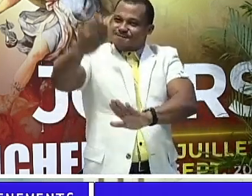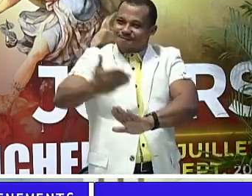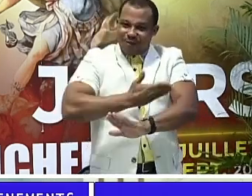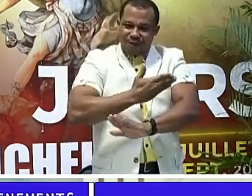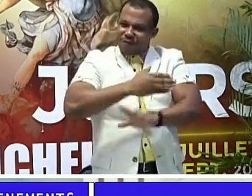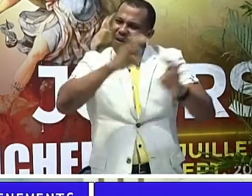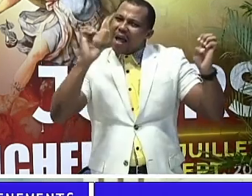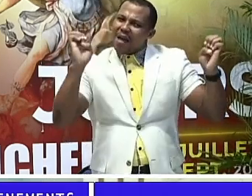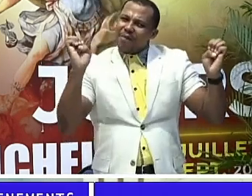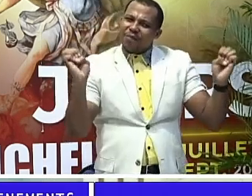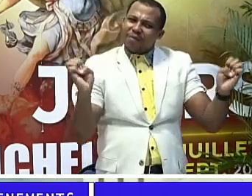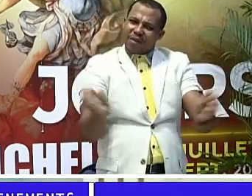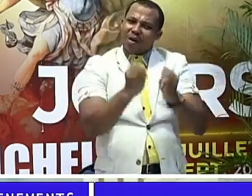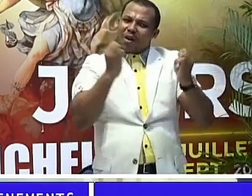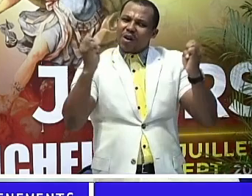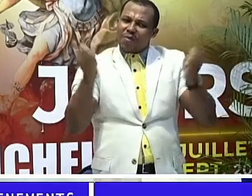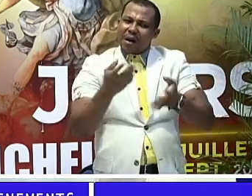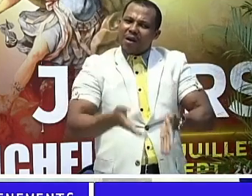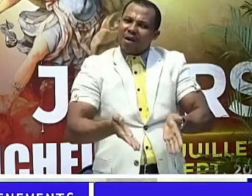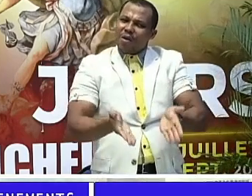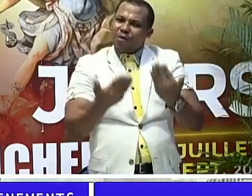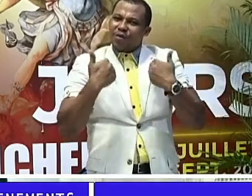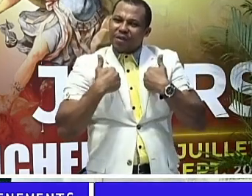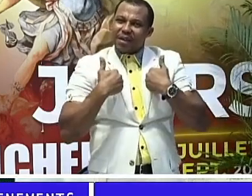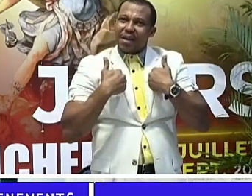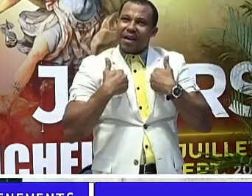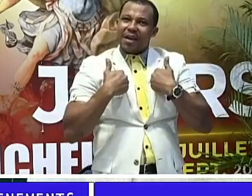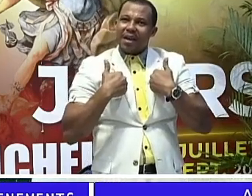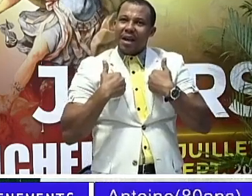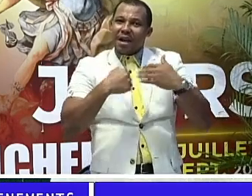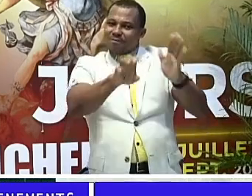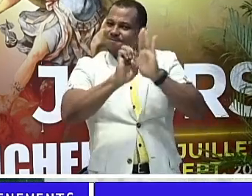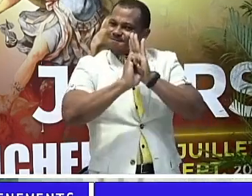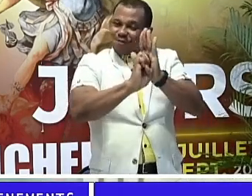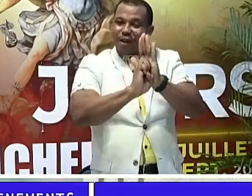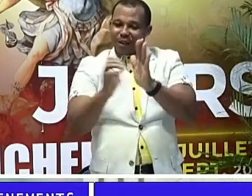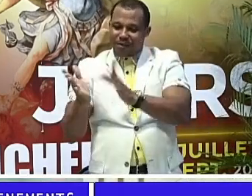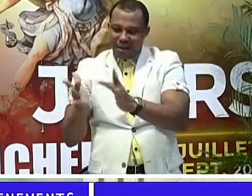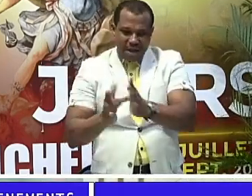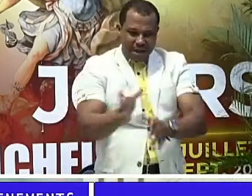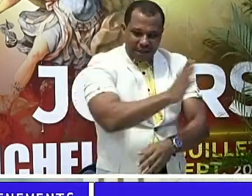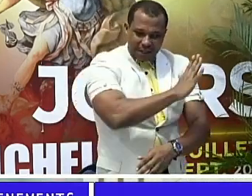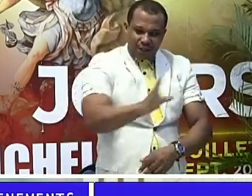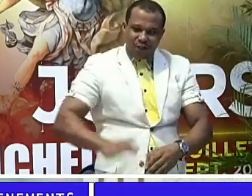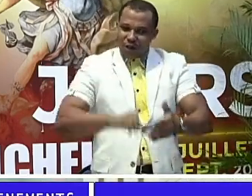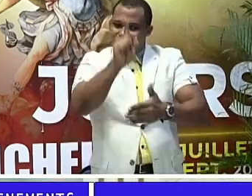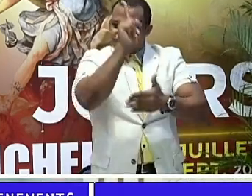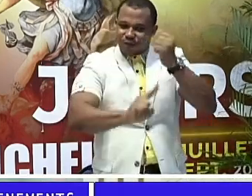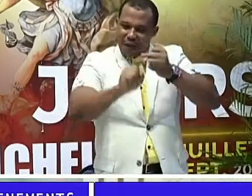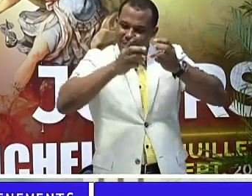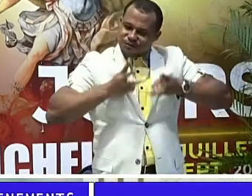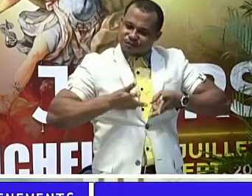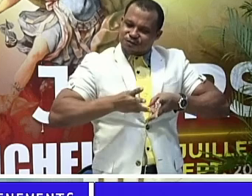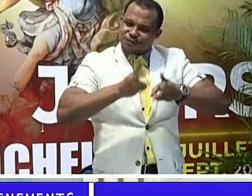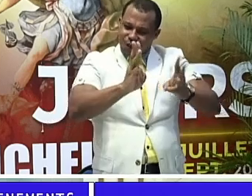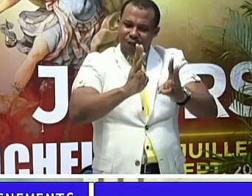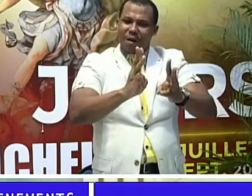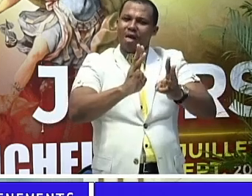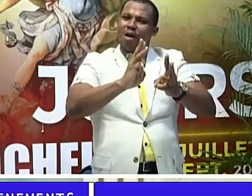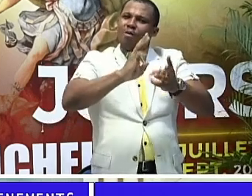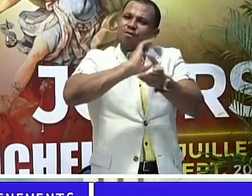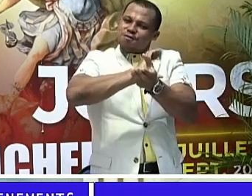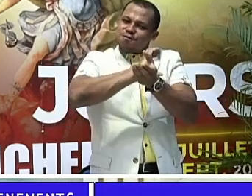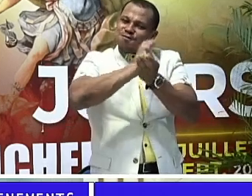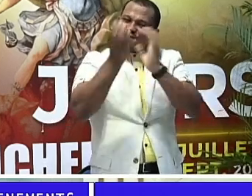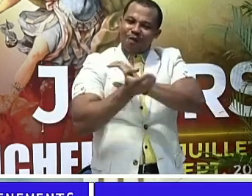nos épreuves en ayant devant les yeux l'exemple du Christ, le seul chemin vers la conversion et